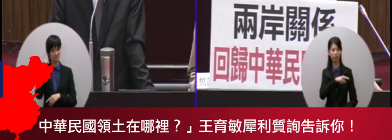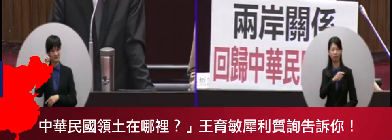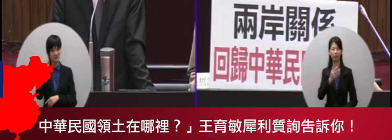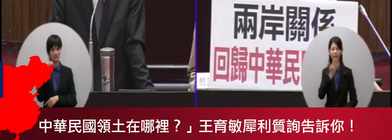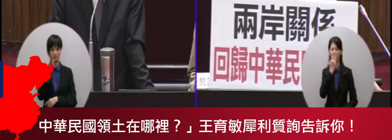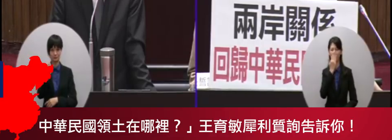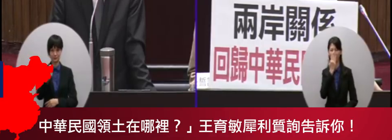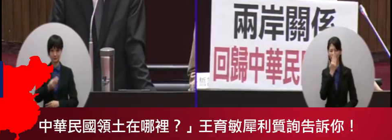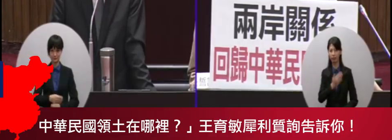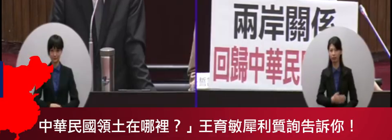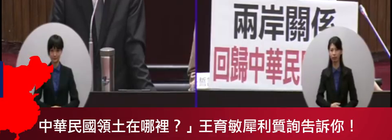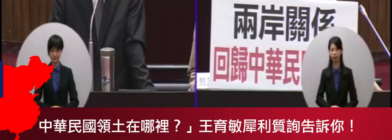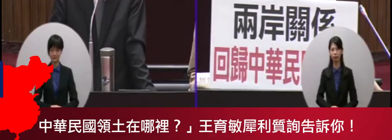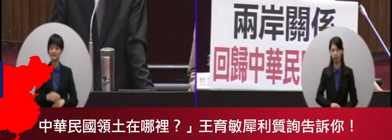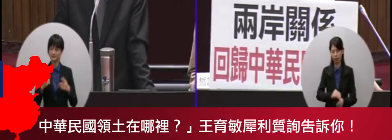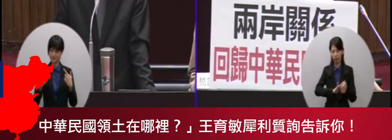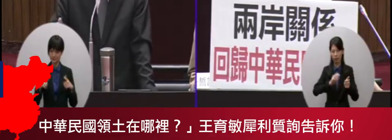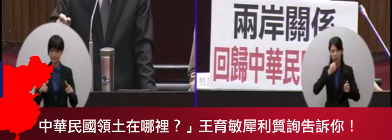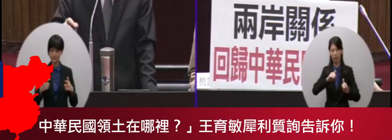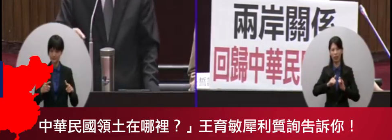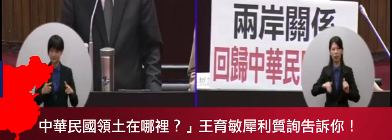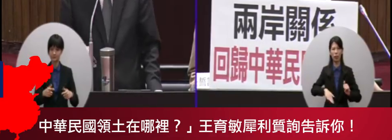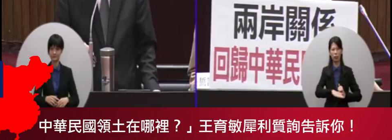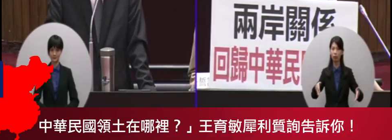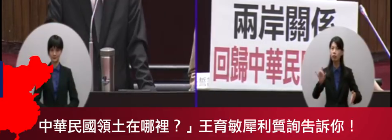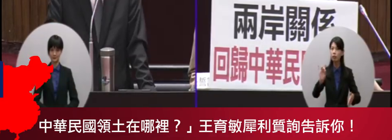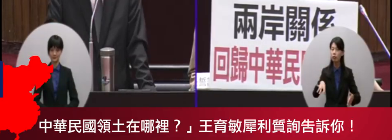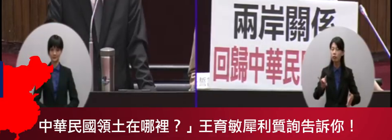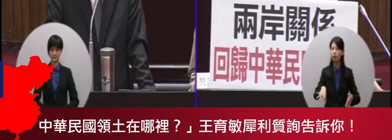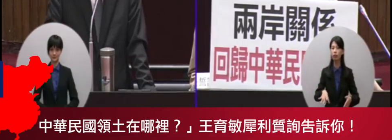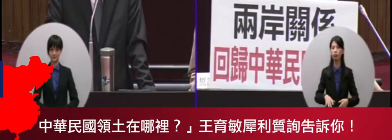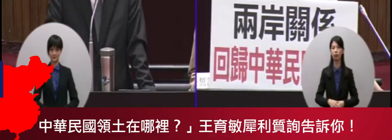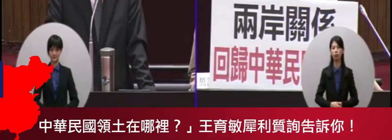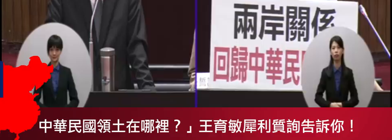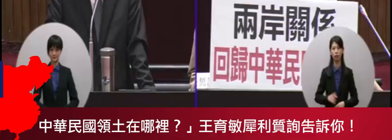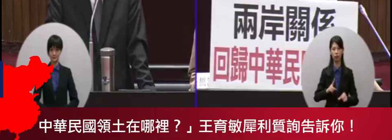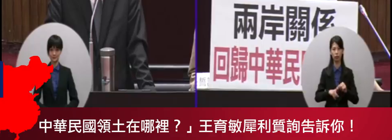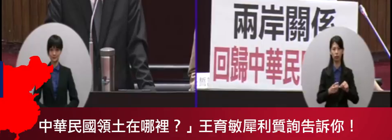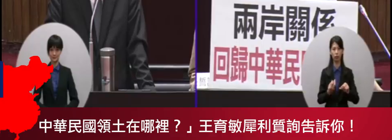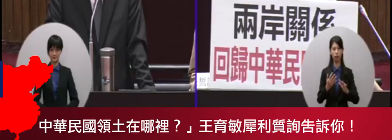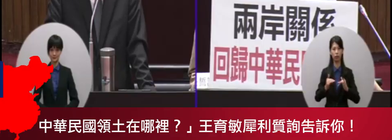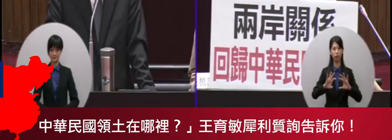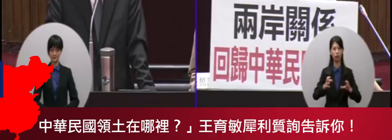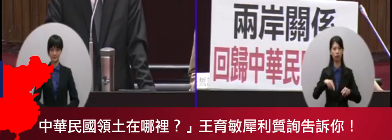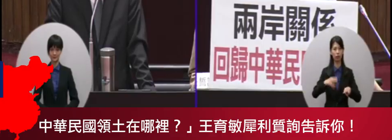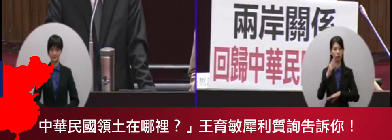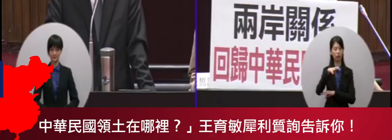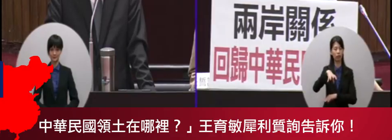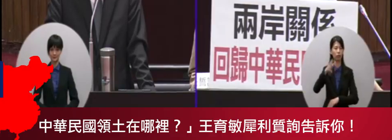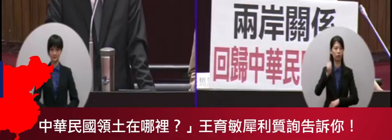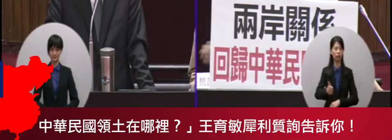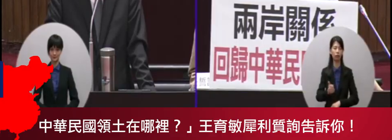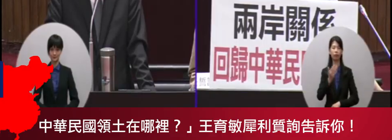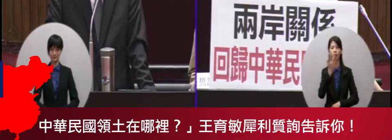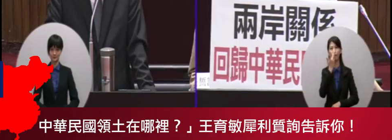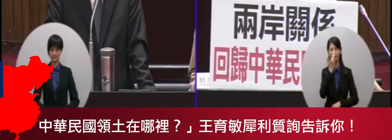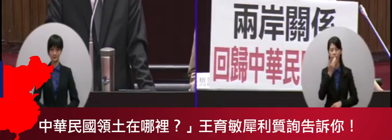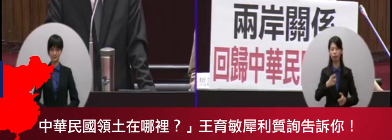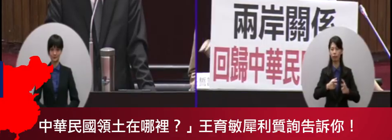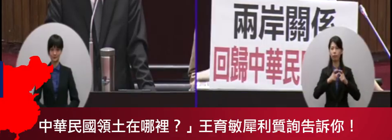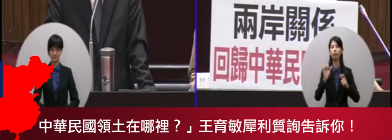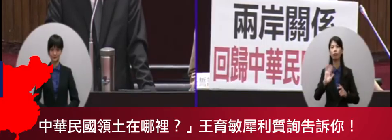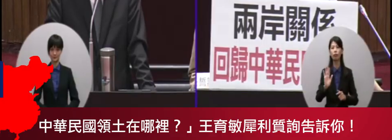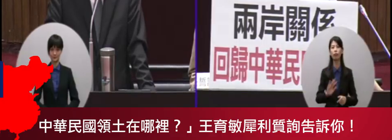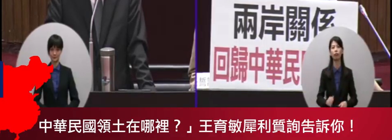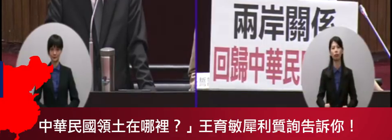不肯面对，所以才会让台湾社会这样子的分歧哦。作为中华民国行政院院长，不清楚也不愿意回答，我们